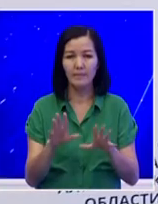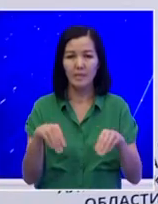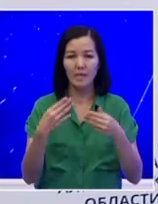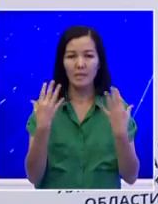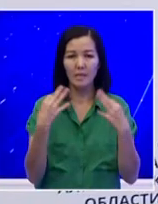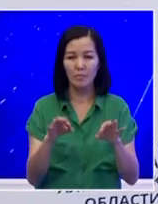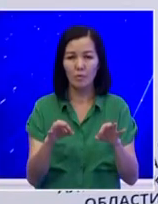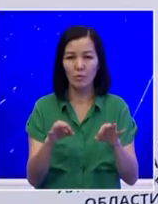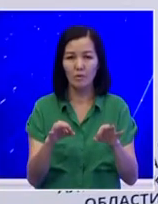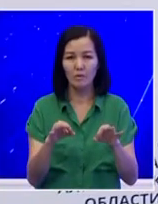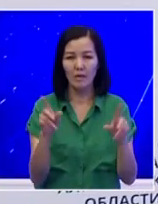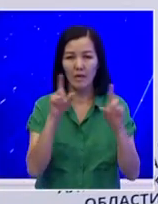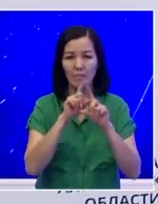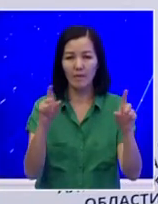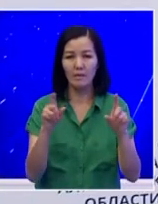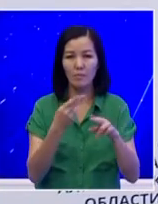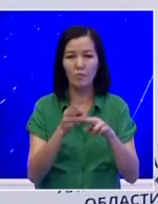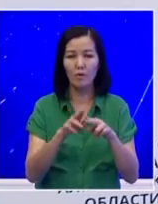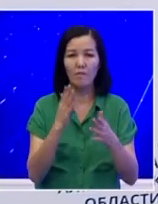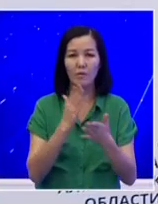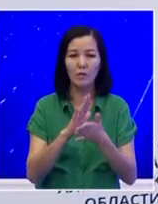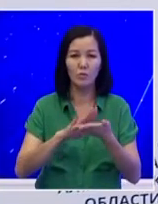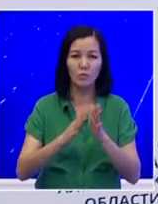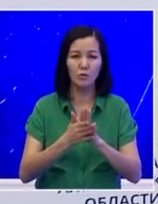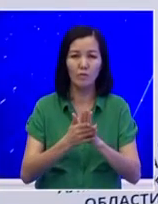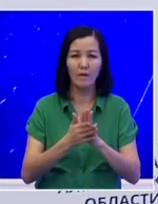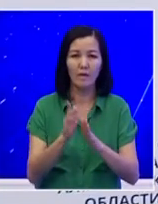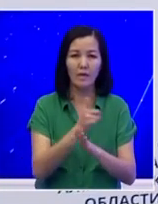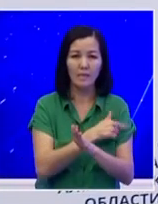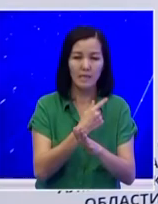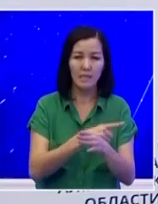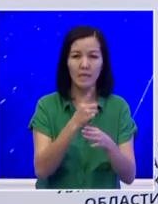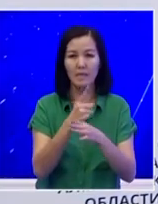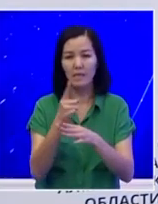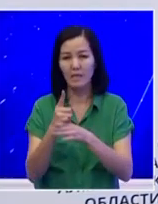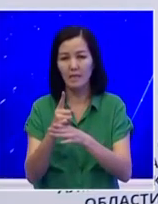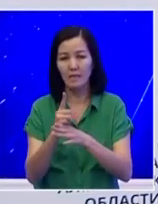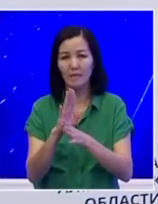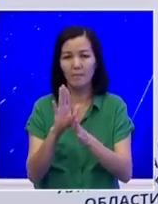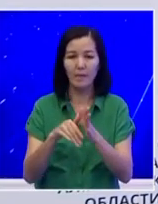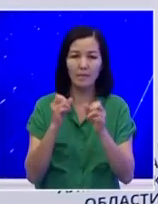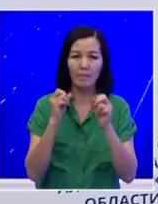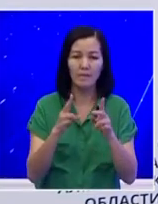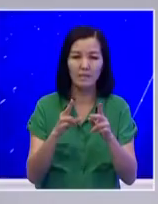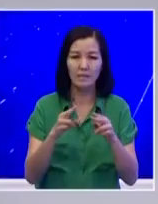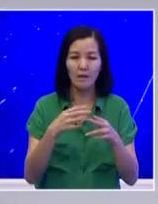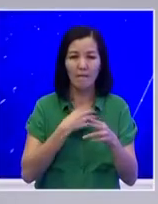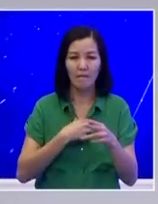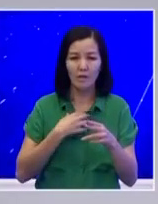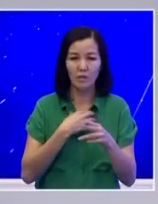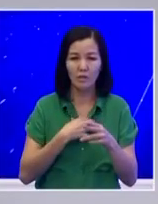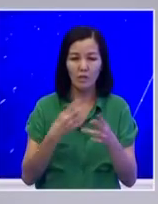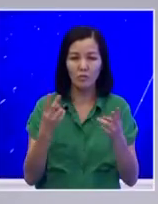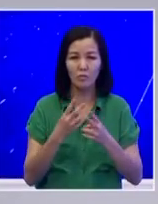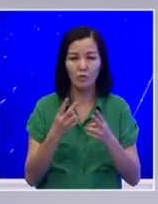добро объектам, у кого есть условия санитарные, карантинные меры и санитарно-дезинфекционный режим. Исключение